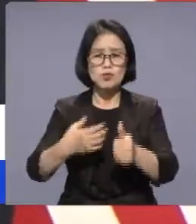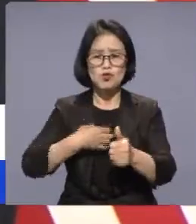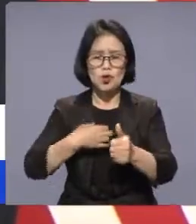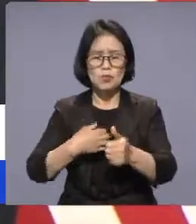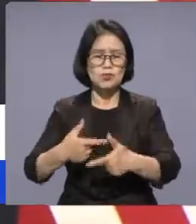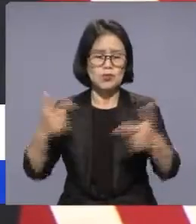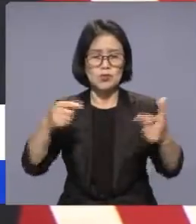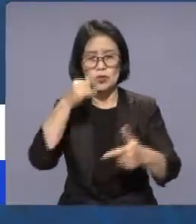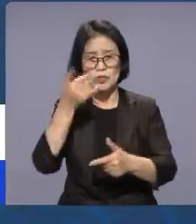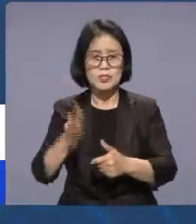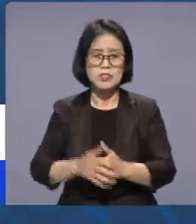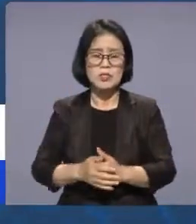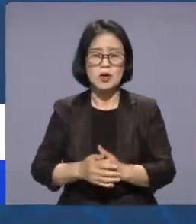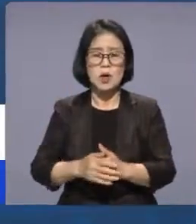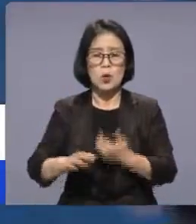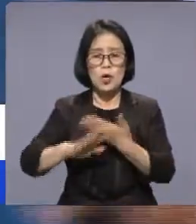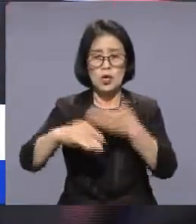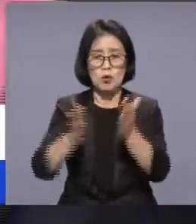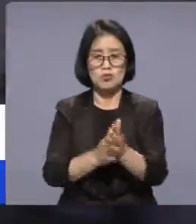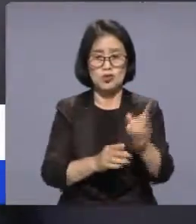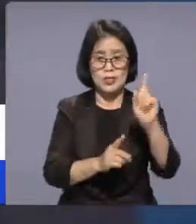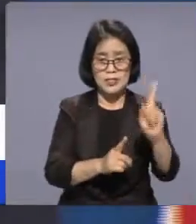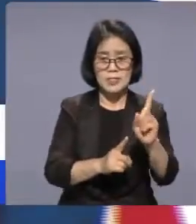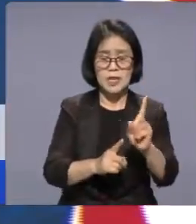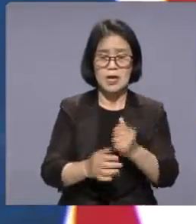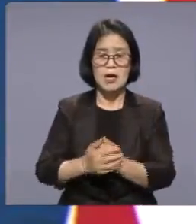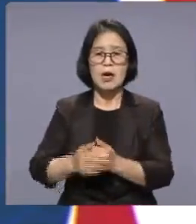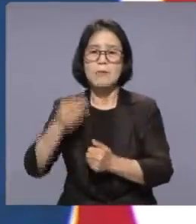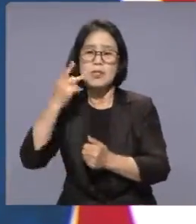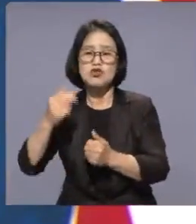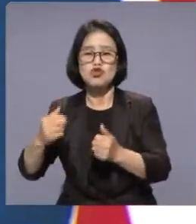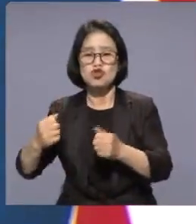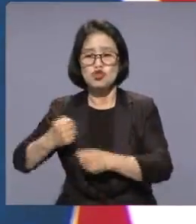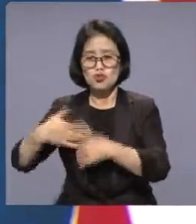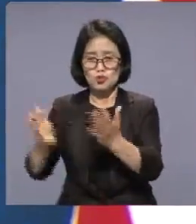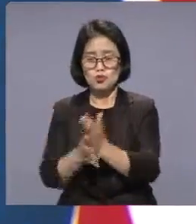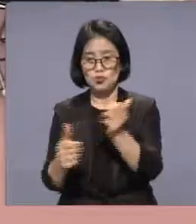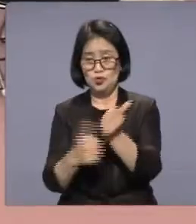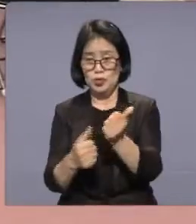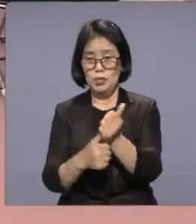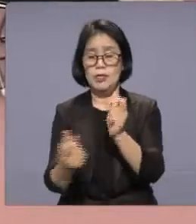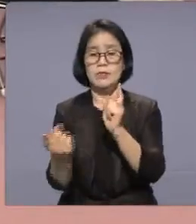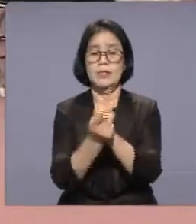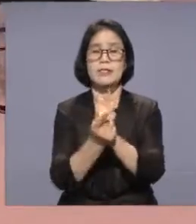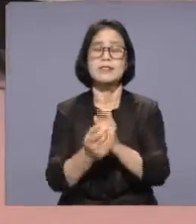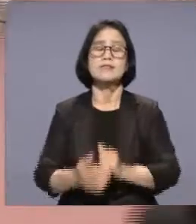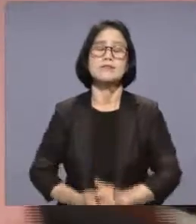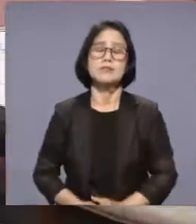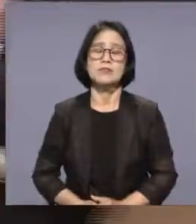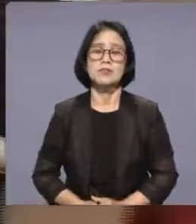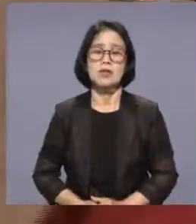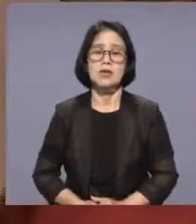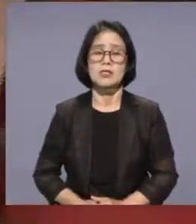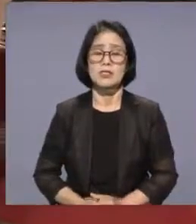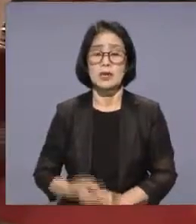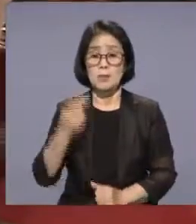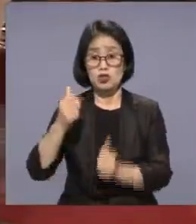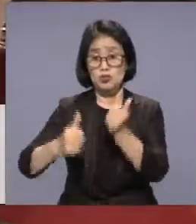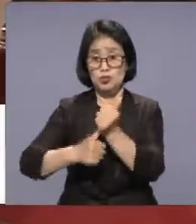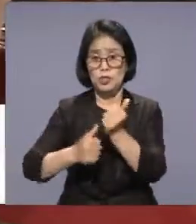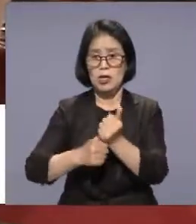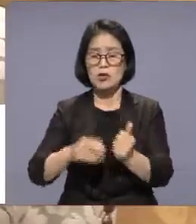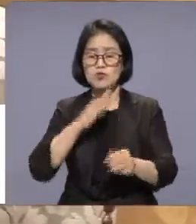가운데 조현동 외교부 1차관과 웬디 셔먼 미 국무부 부장관이 만났습니다. 셔먼 부장관은